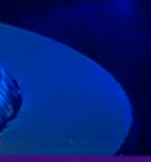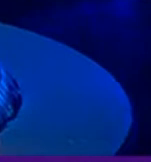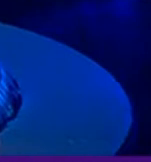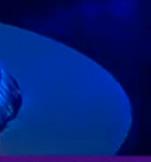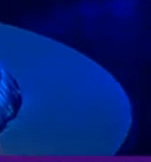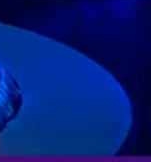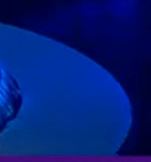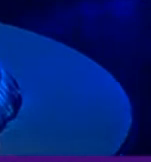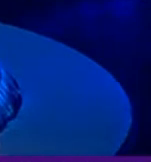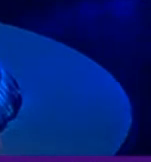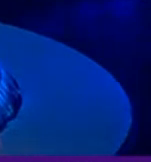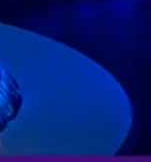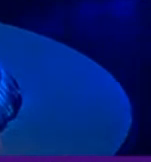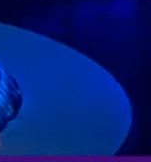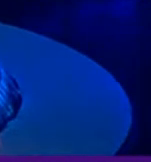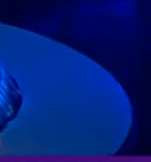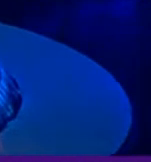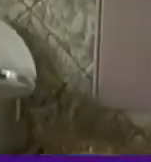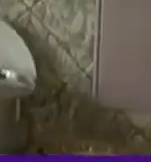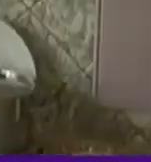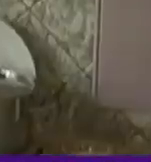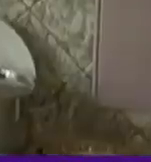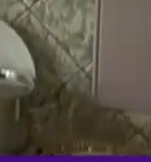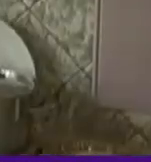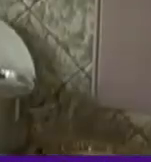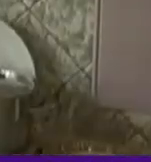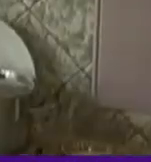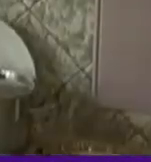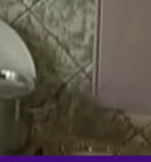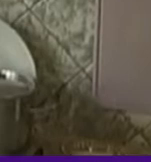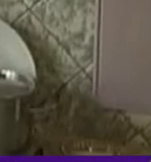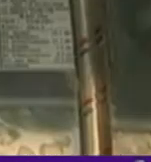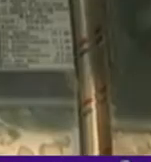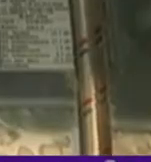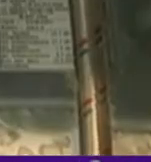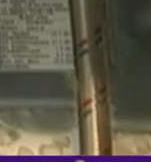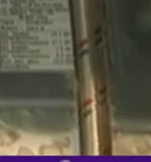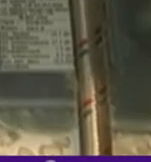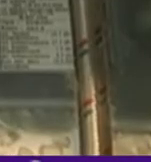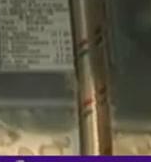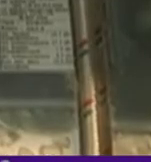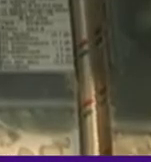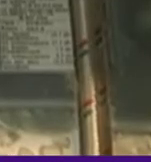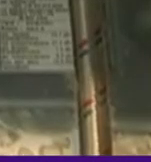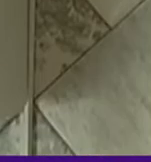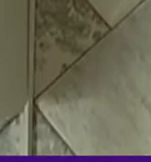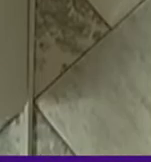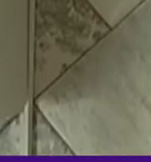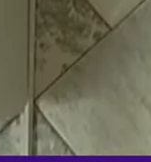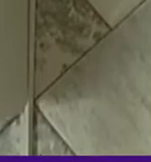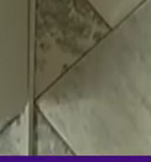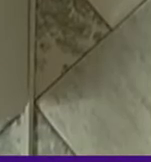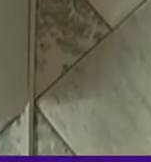на газ, як для населення, знову зросте. В цьому році, ймовірно, до 9852 гривень